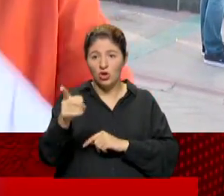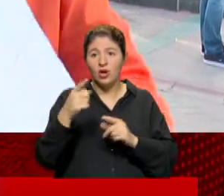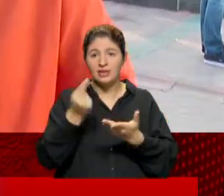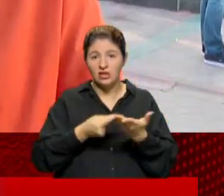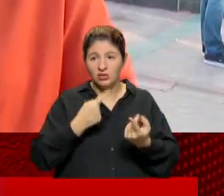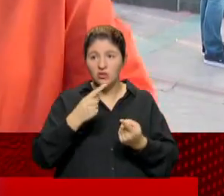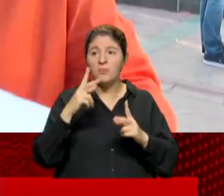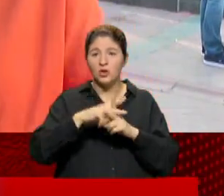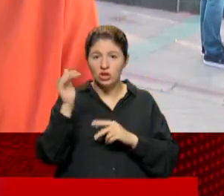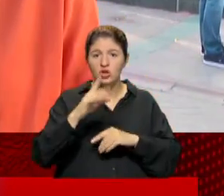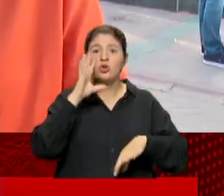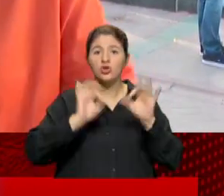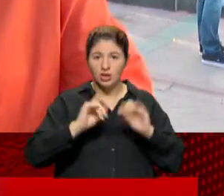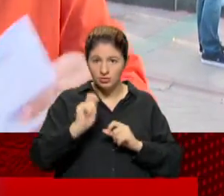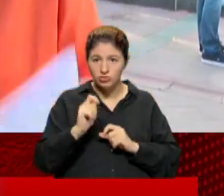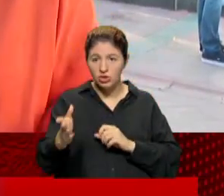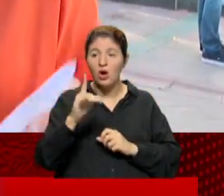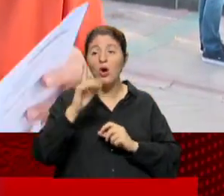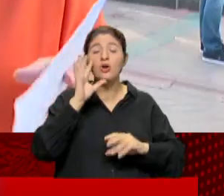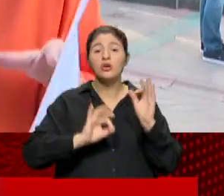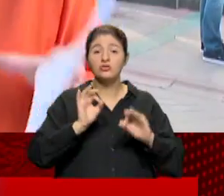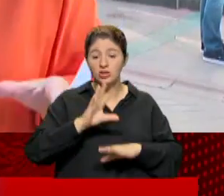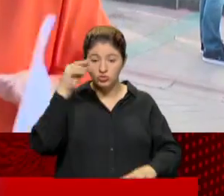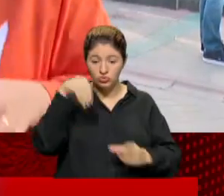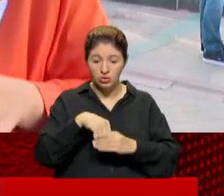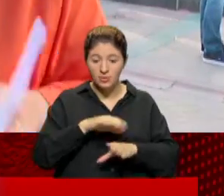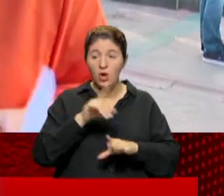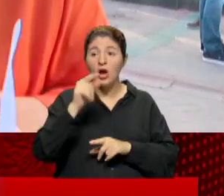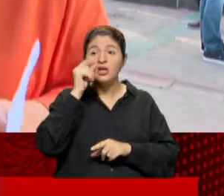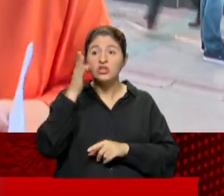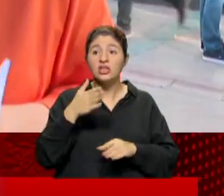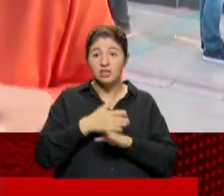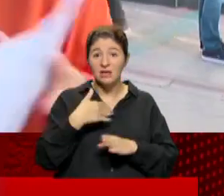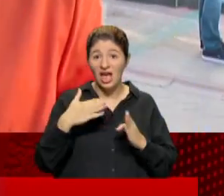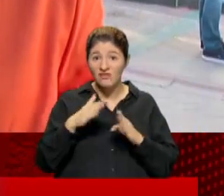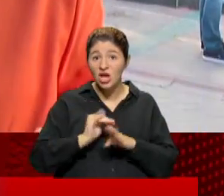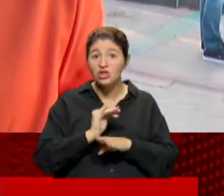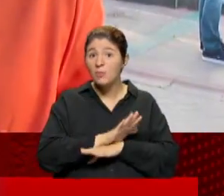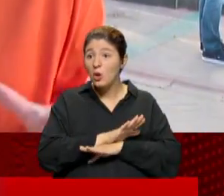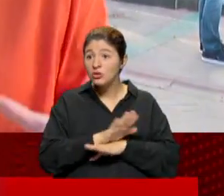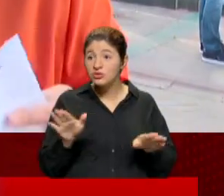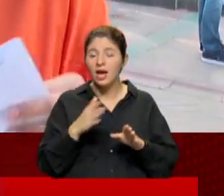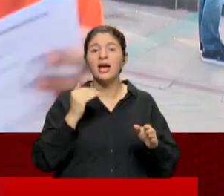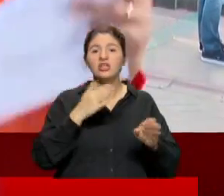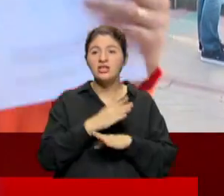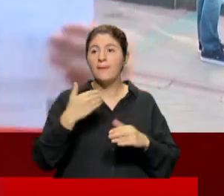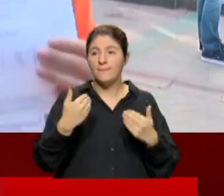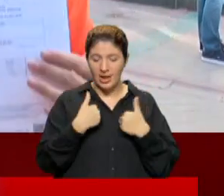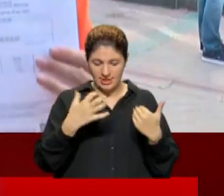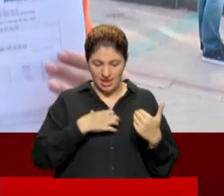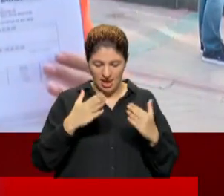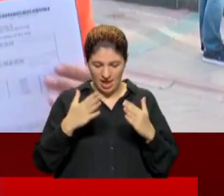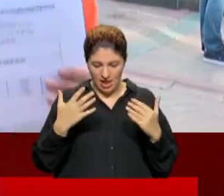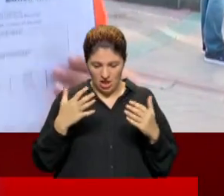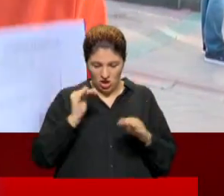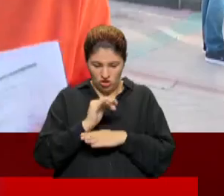dediler polis gelecek kontrol edecek o kontrollerin sonunda o kişi gerçekten bizim evimizde yaşamıyorsa Gerçekten beni ben kendimi